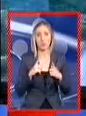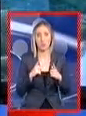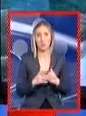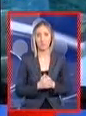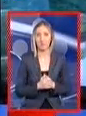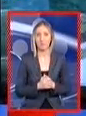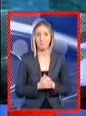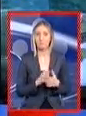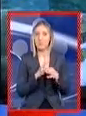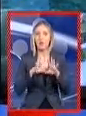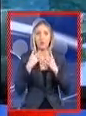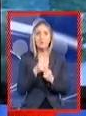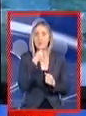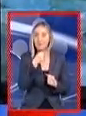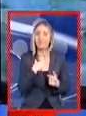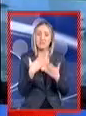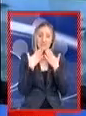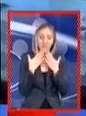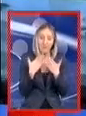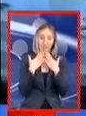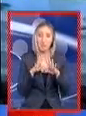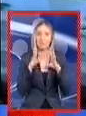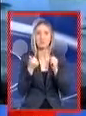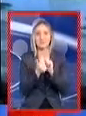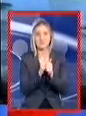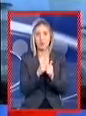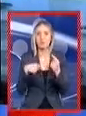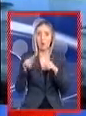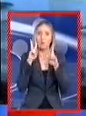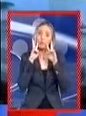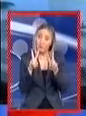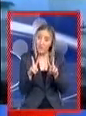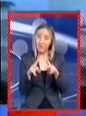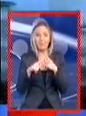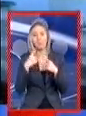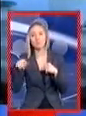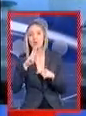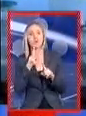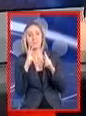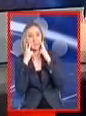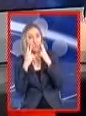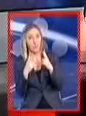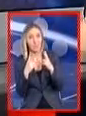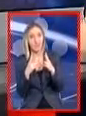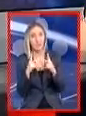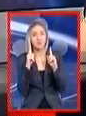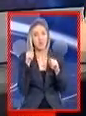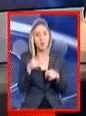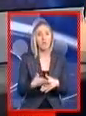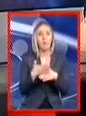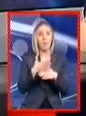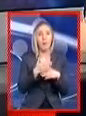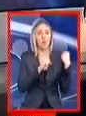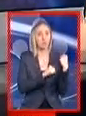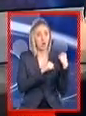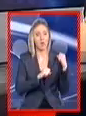Konstantno kroz sve intervjue se zahvaljujem svim sportistima, onima koji su vidljivi pa i oni koji se nisu videli, čak i one koji je pomagao nosenju džakova,